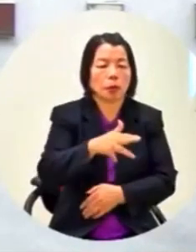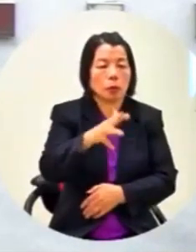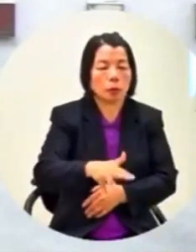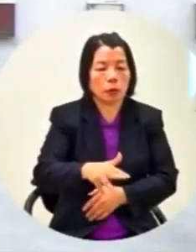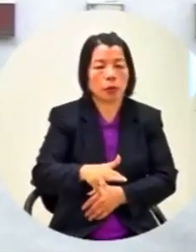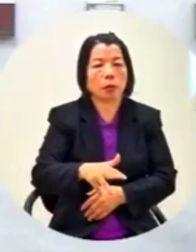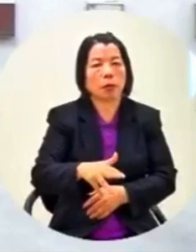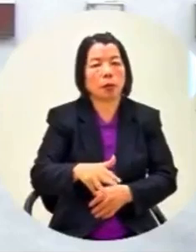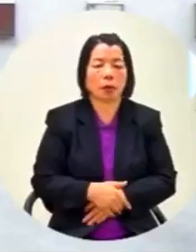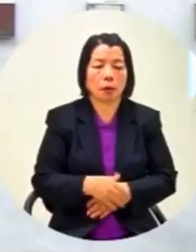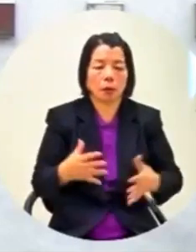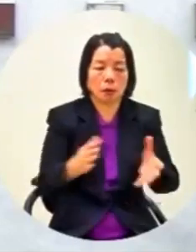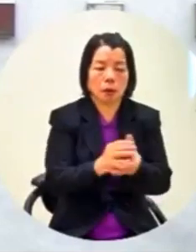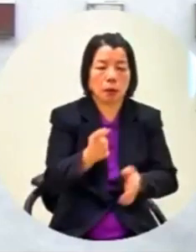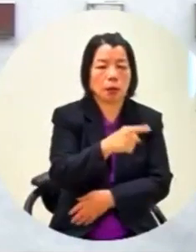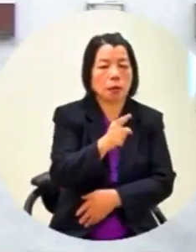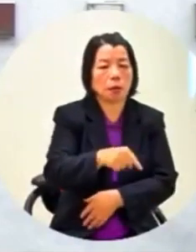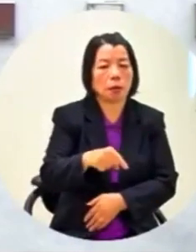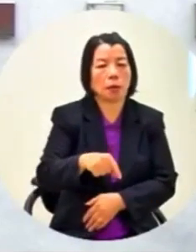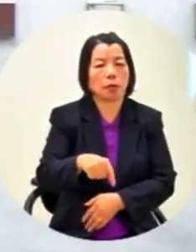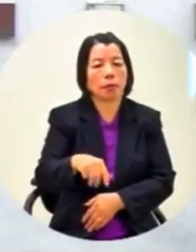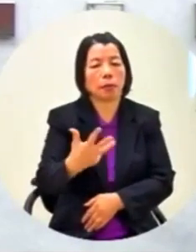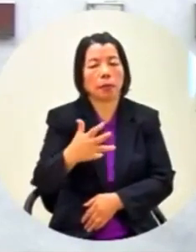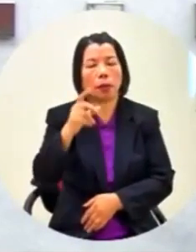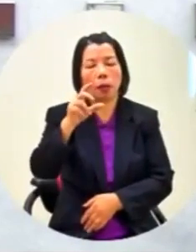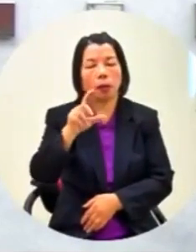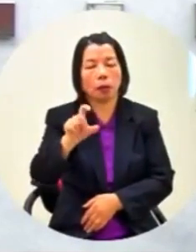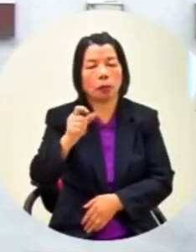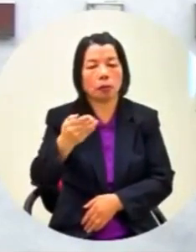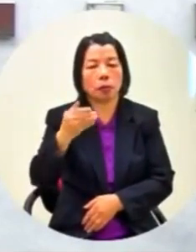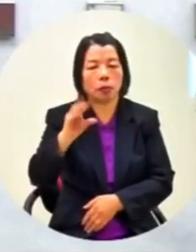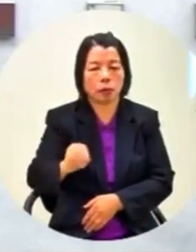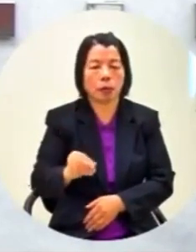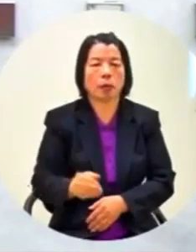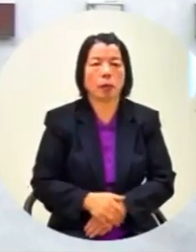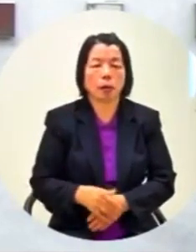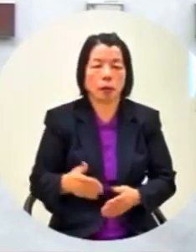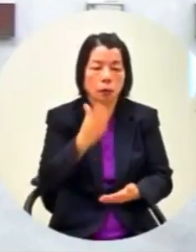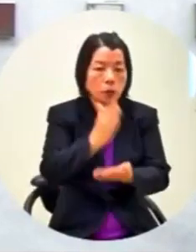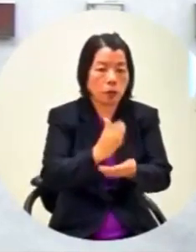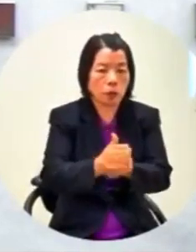辆，金额9万。另外，对停驶的